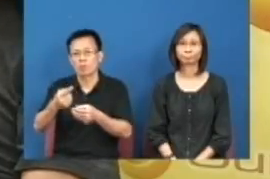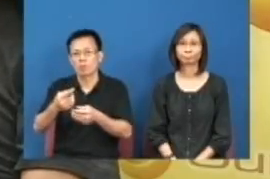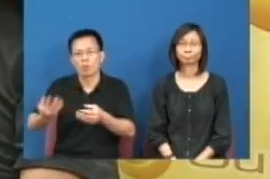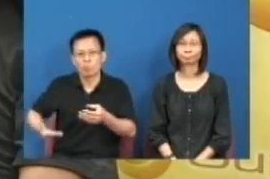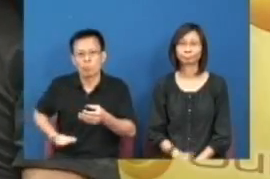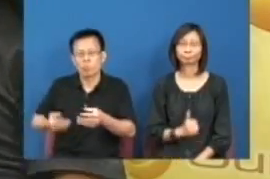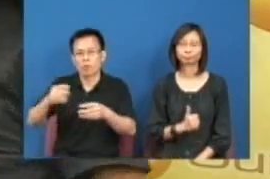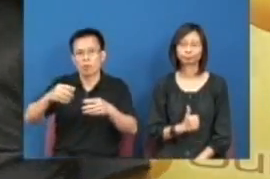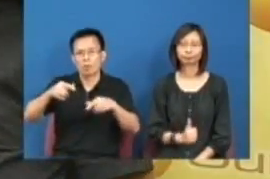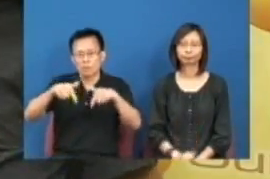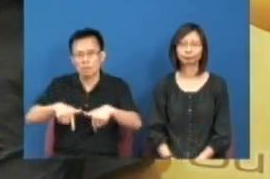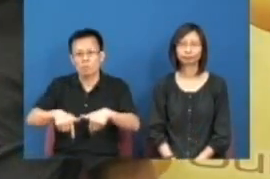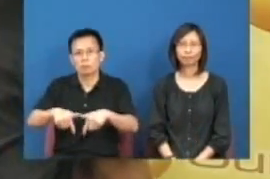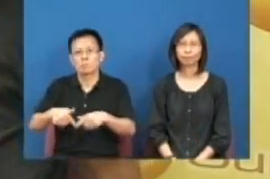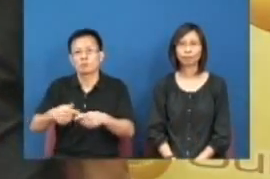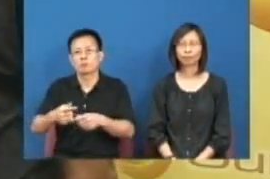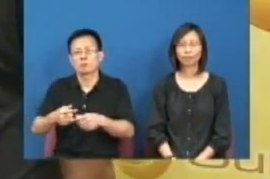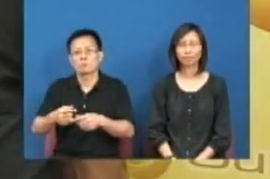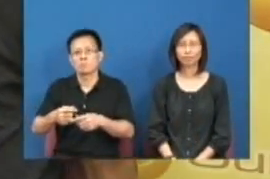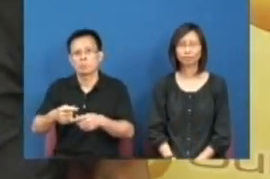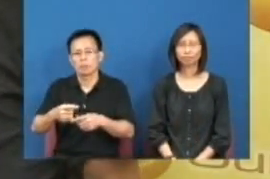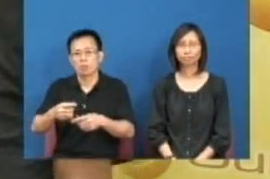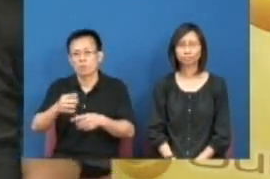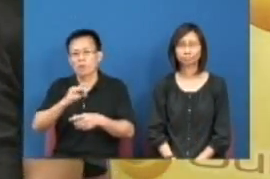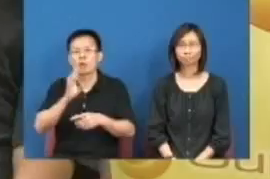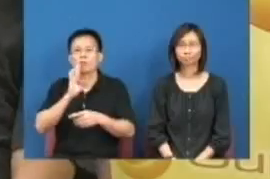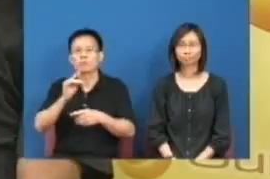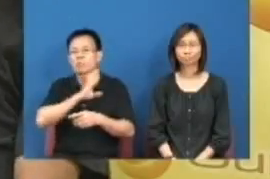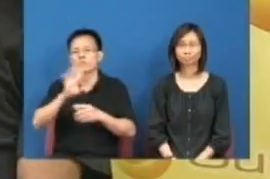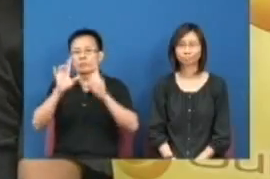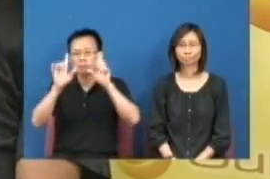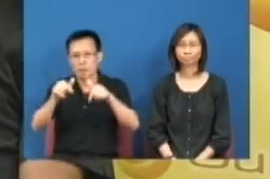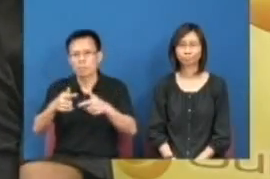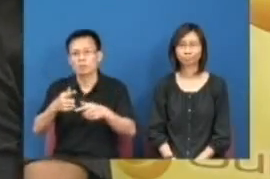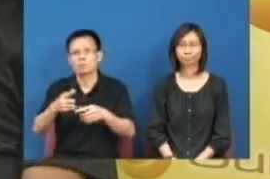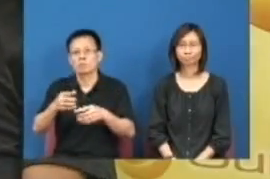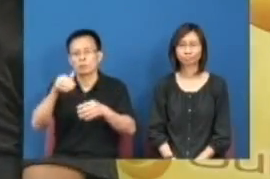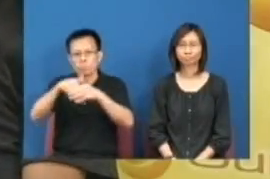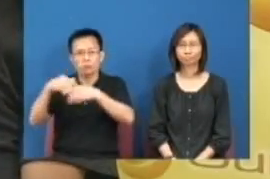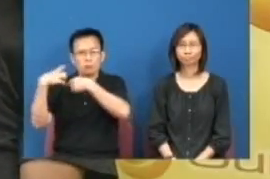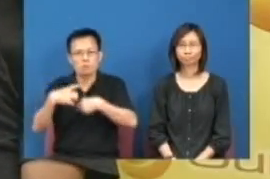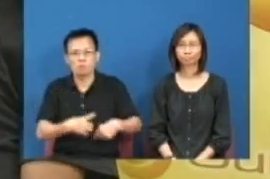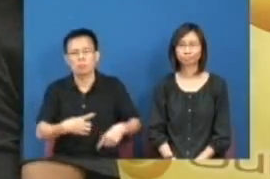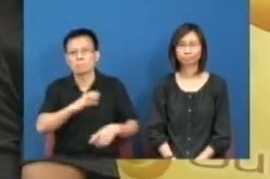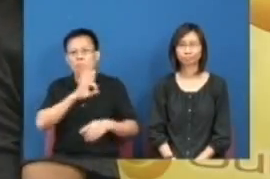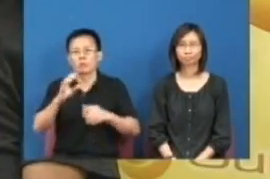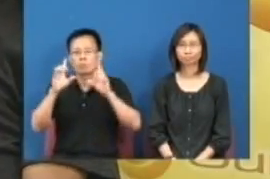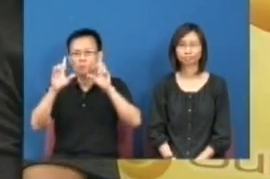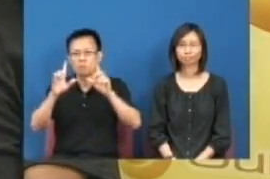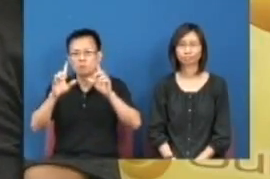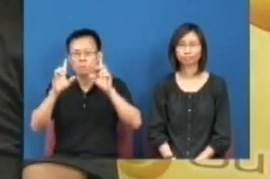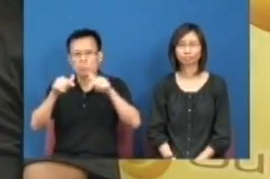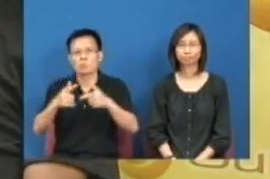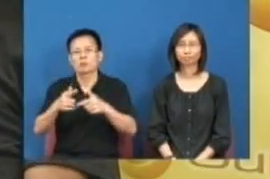是活躍，你不能夠回應這個問題的時候，你那個選舉就沒有辦法回應兩地都出現